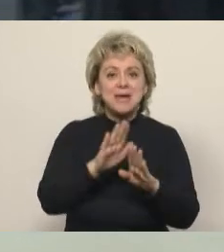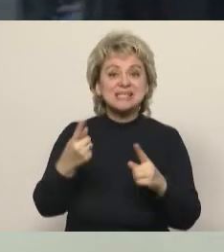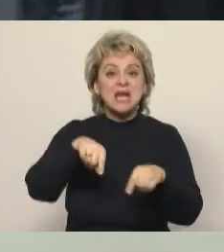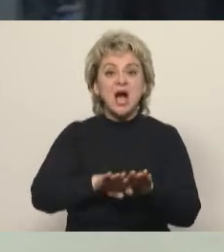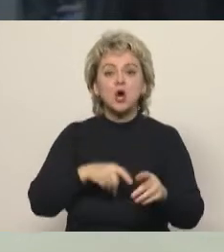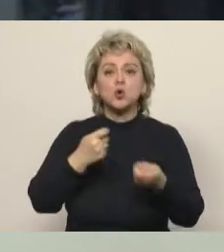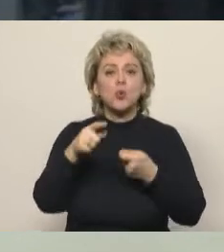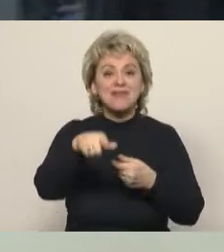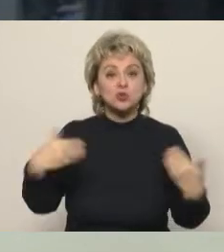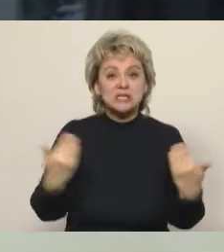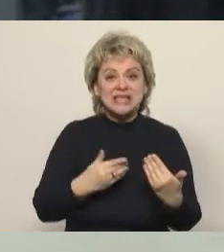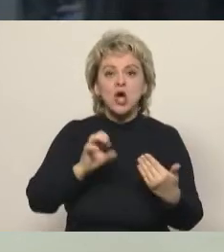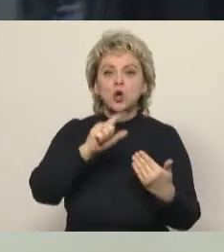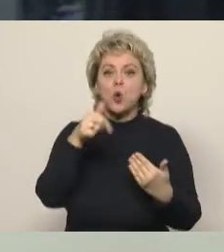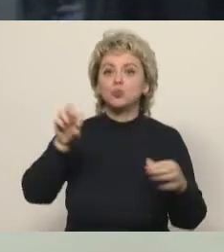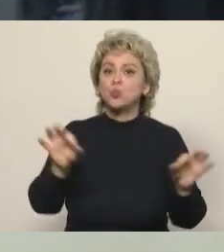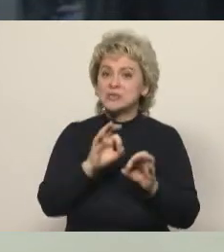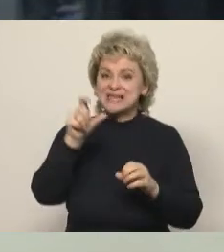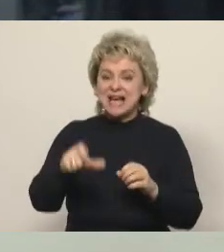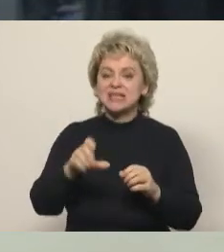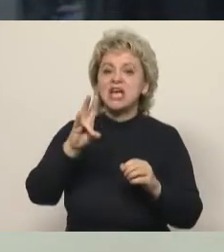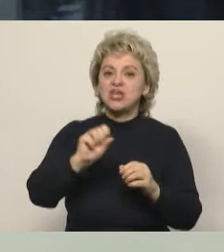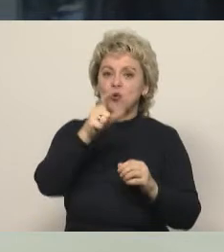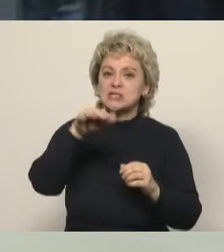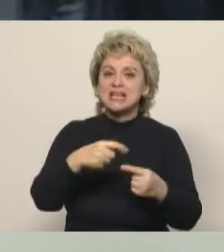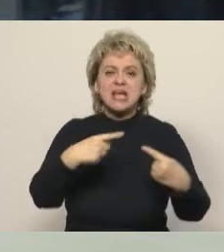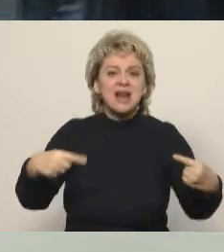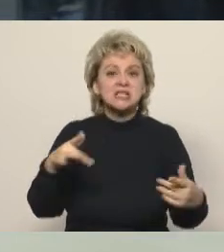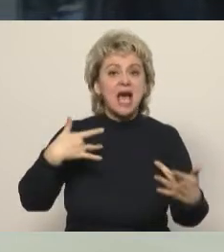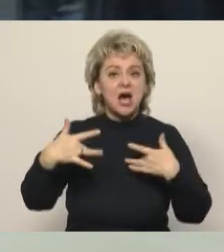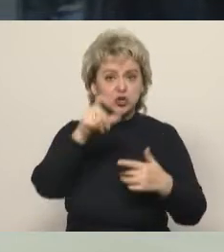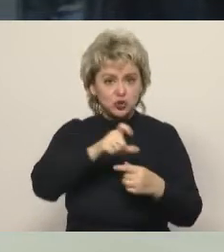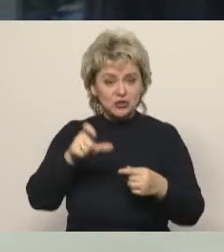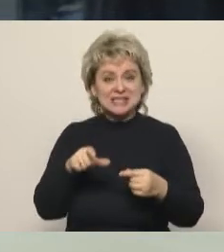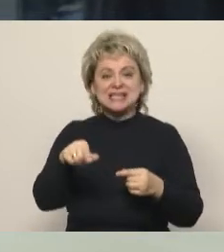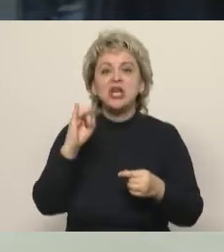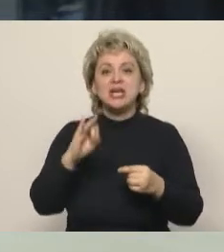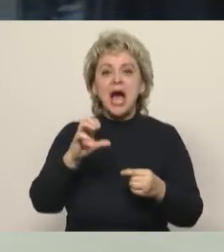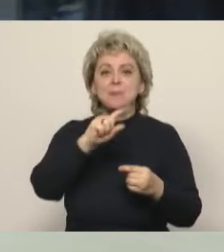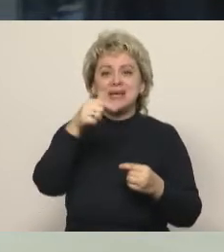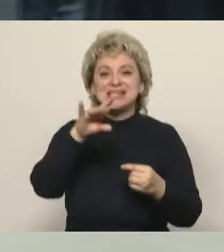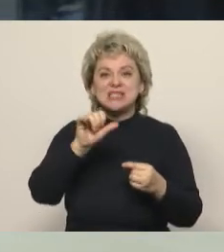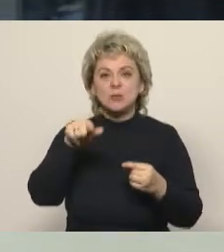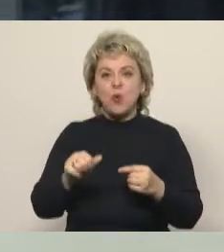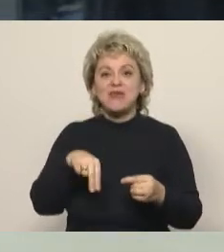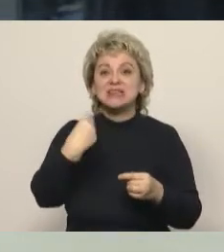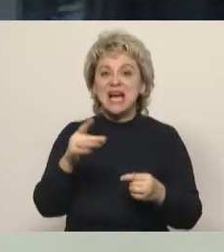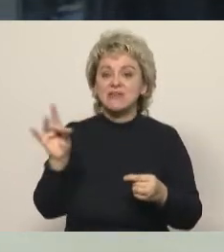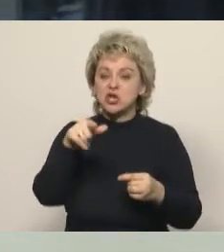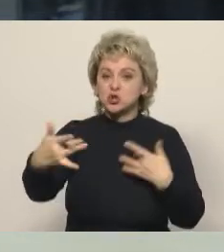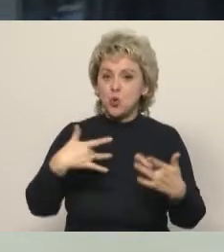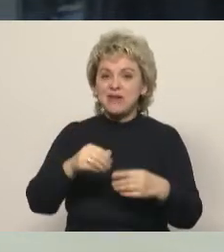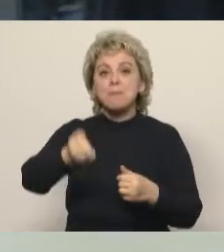как руководство к жизни рок-музыканта. Никита Высоцкий, Гоша Куценко, Александр Ф. Скляр и Ирина Апексимова дали в Ростове